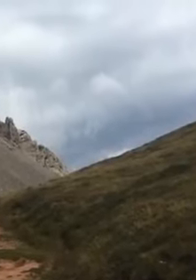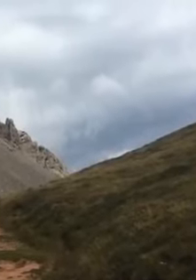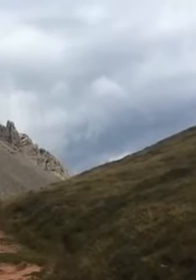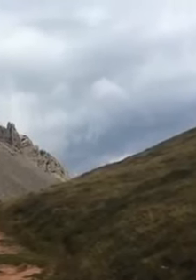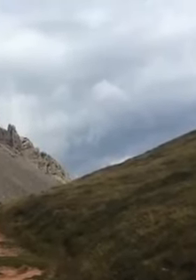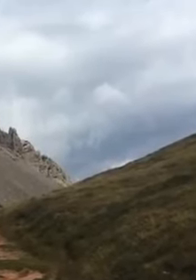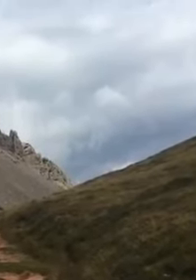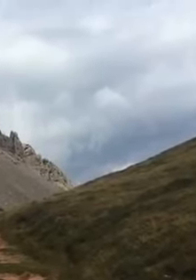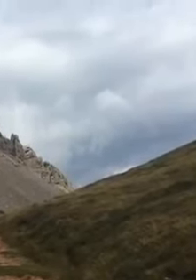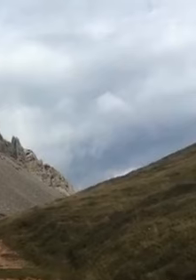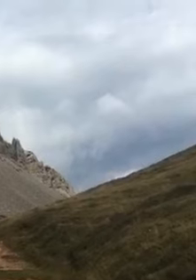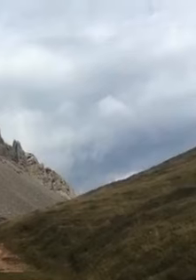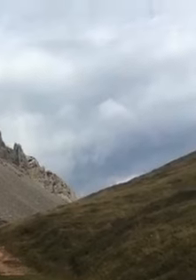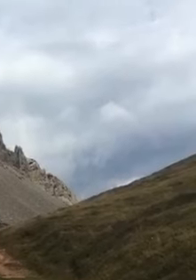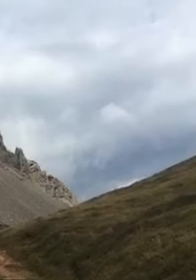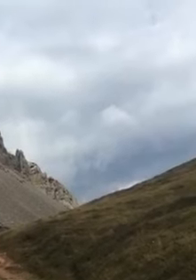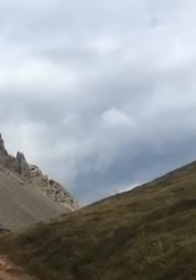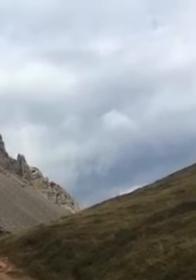e bassi